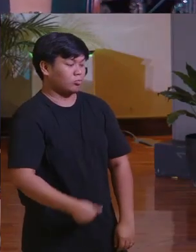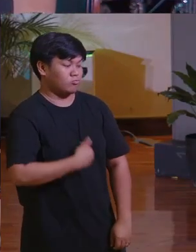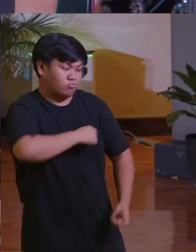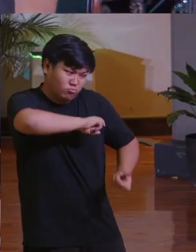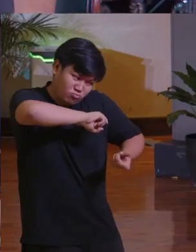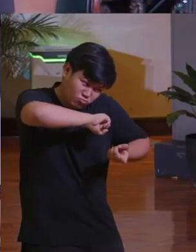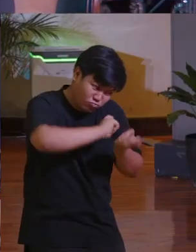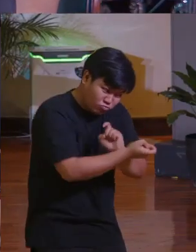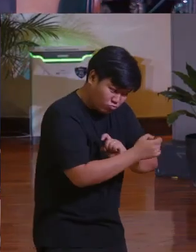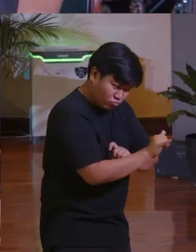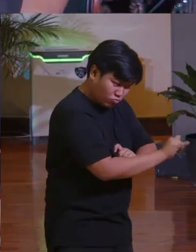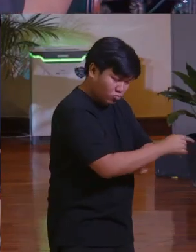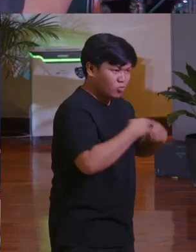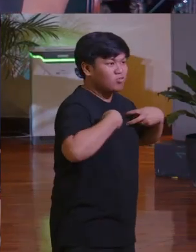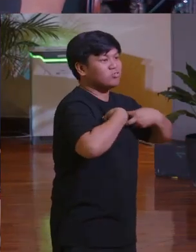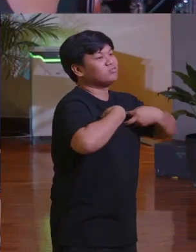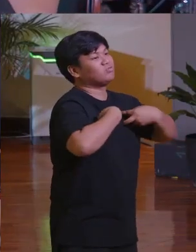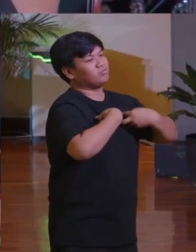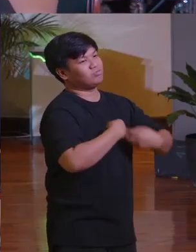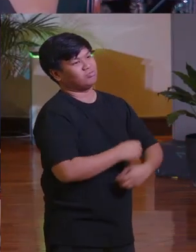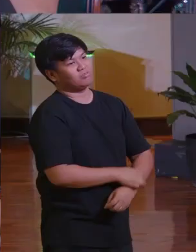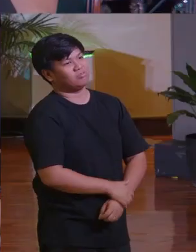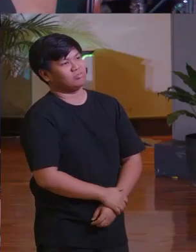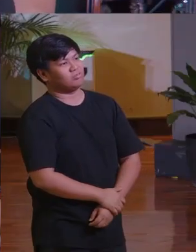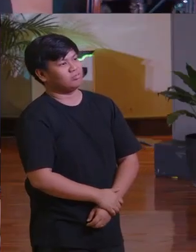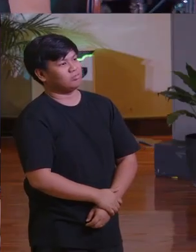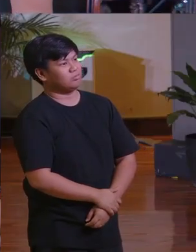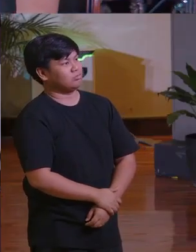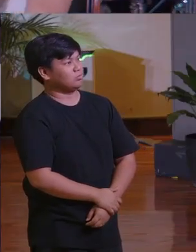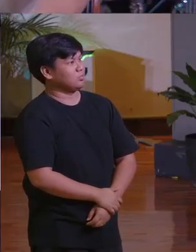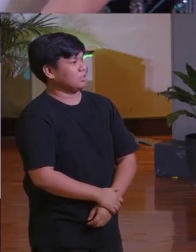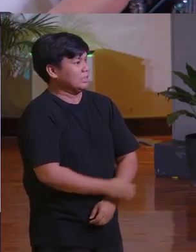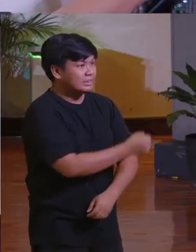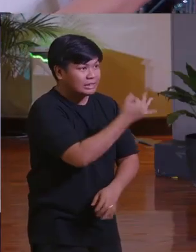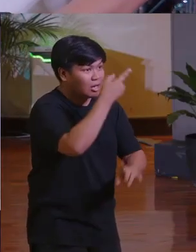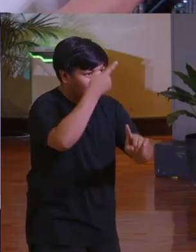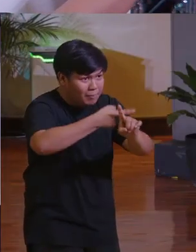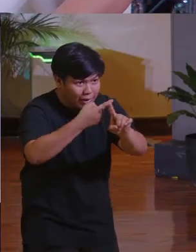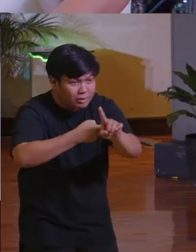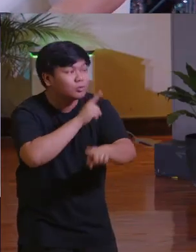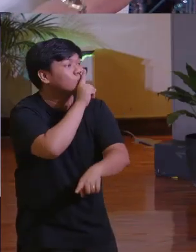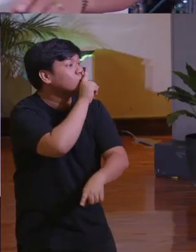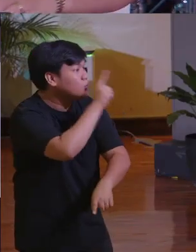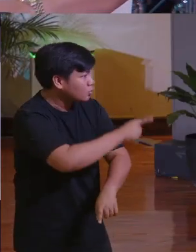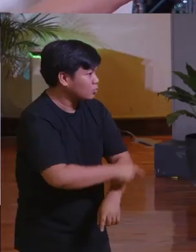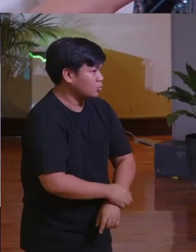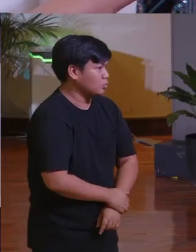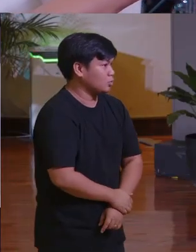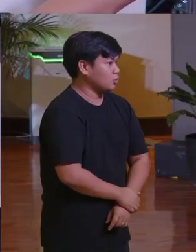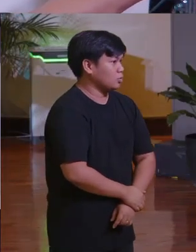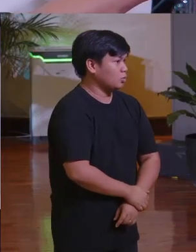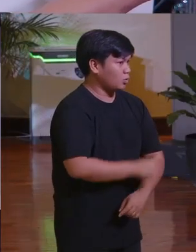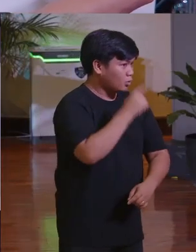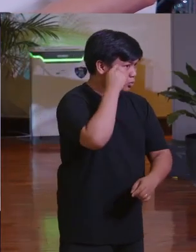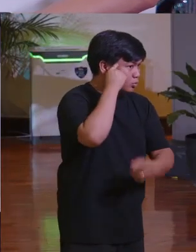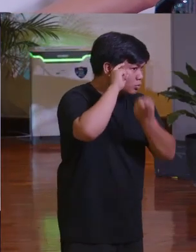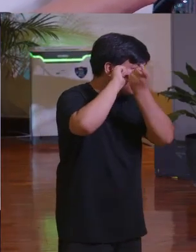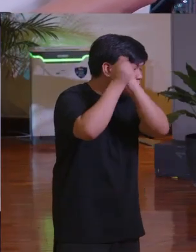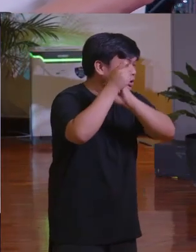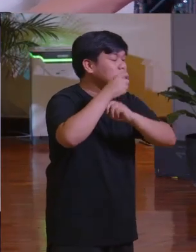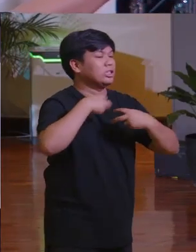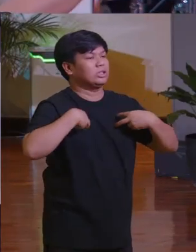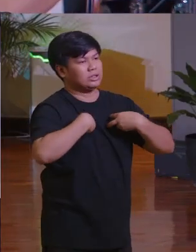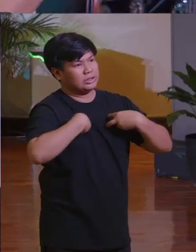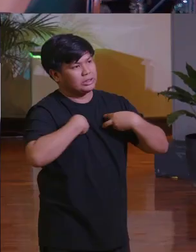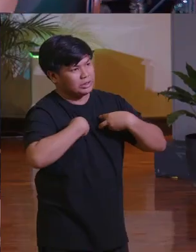Gagawin kitang parang hayop. And for several months, ayon sa Daniel chapter 4,